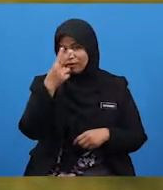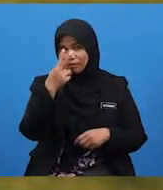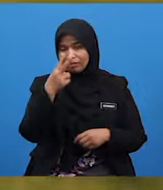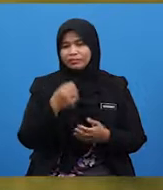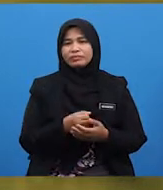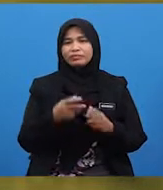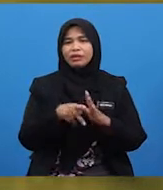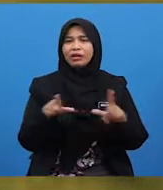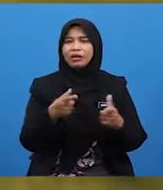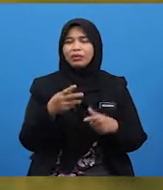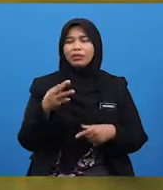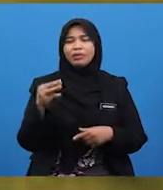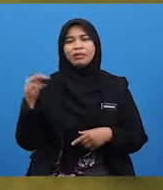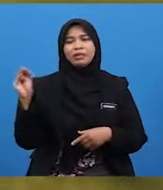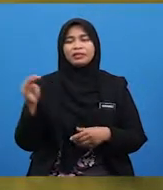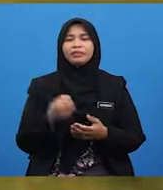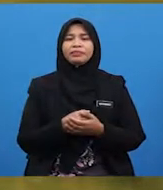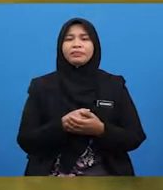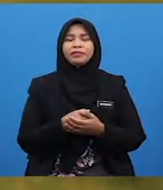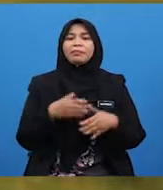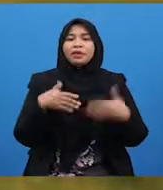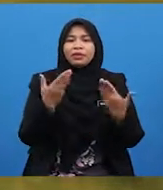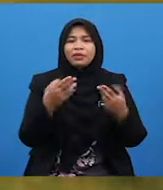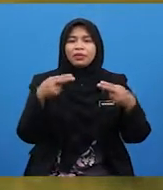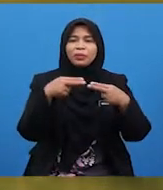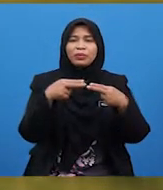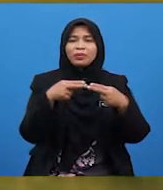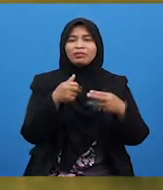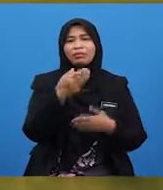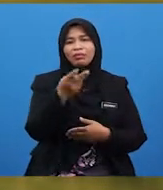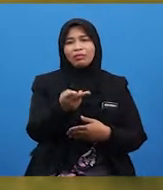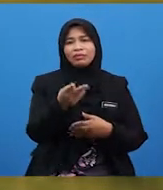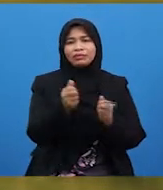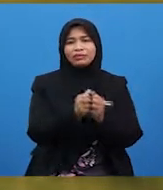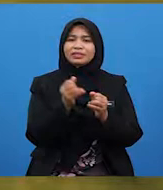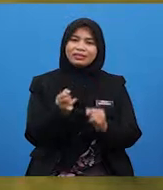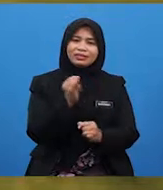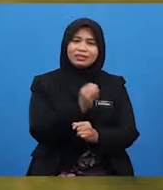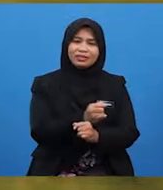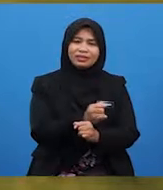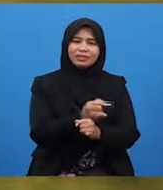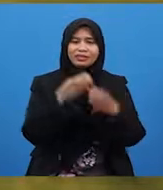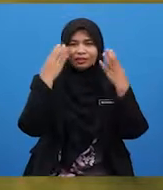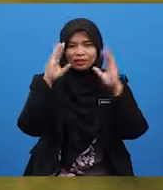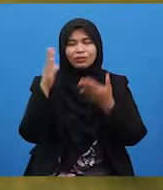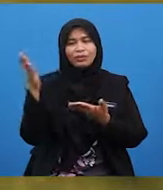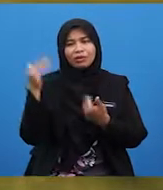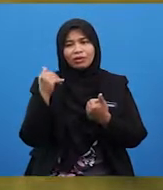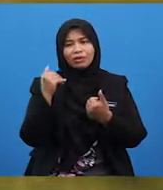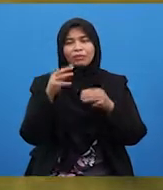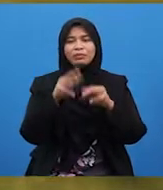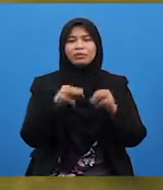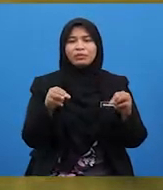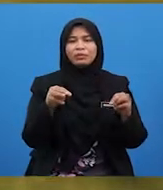mereka. Murid-murid, bagaimanakah perhubungan kamu antara jiran kamu? Cikgu berharap murid-murid